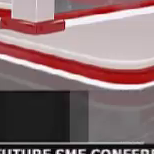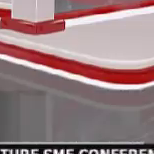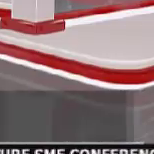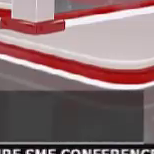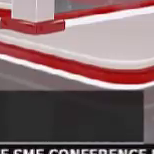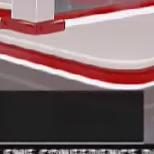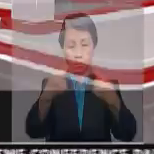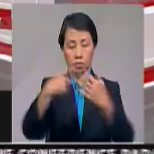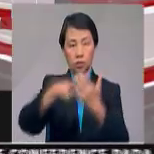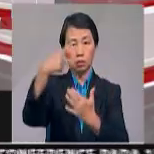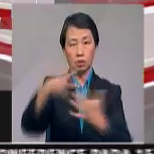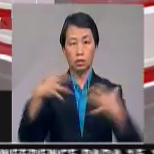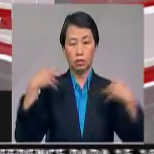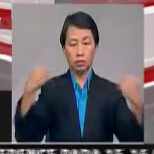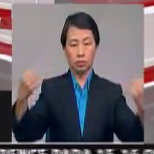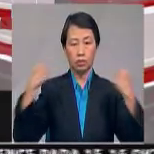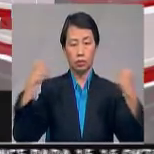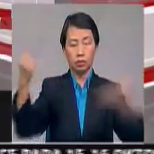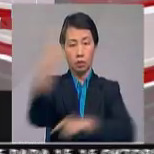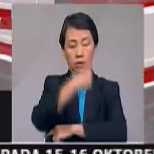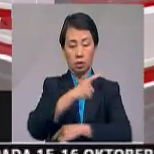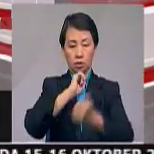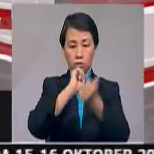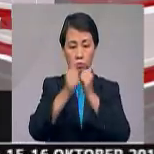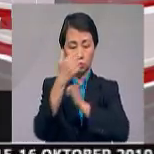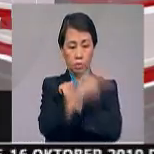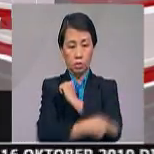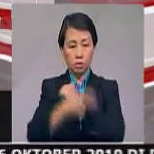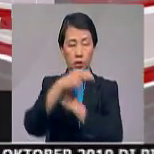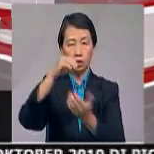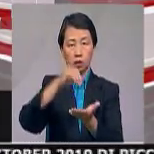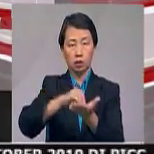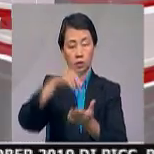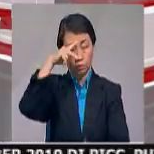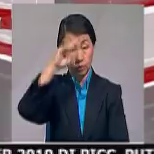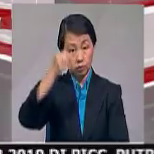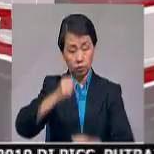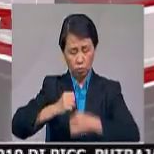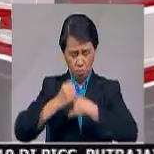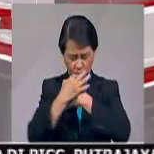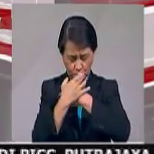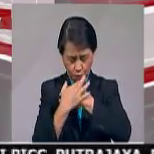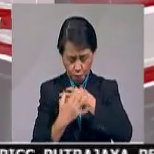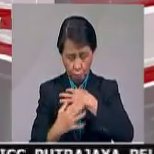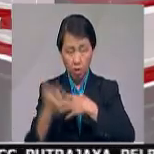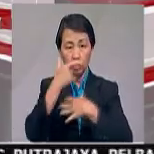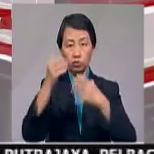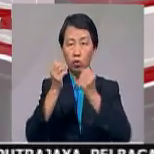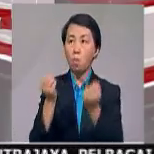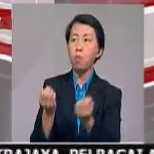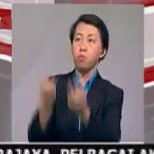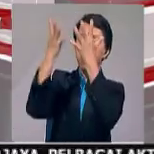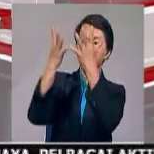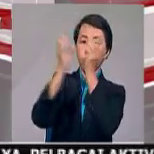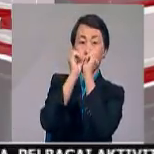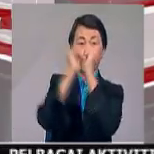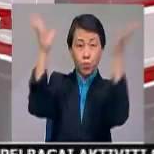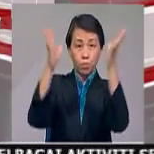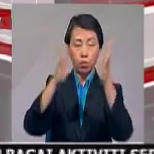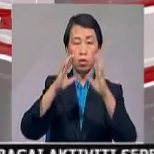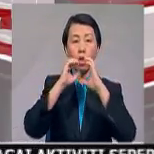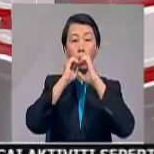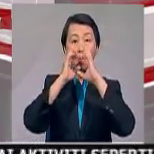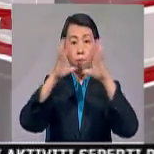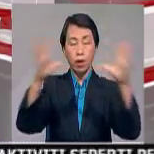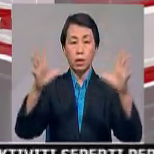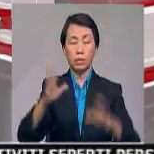menghadiri program kecergasan sempena Hari Sukan Negara di Dataran Putrajaya melecur akibat letupan balon helium. Ketua